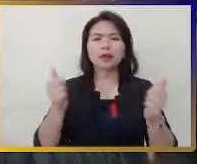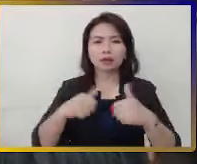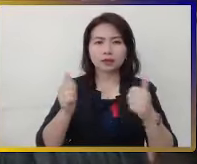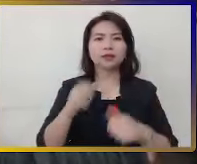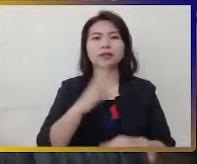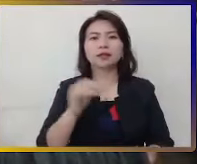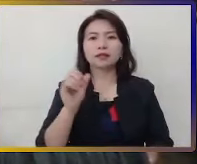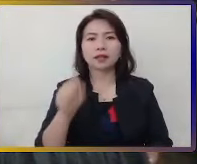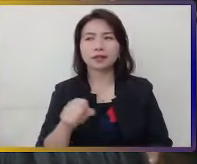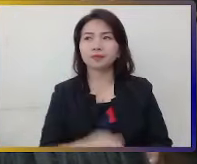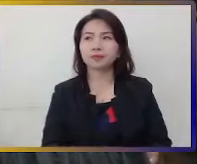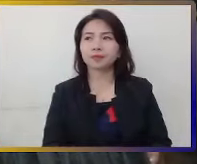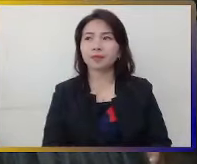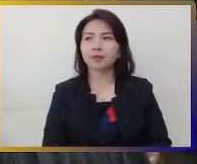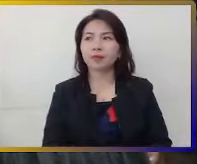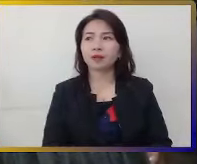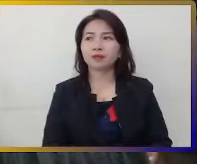higit sa lahat,